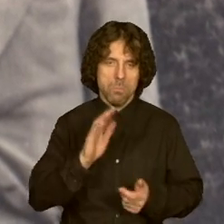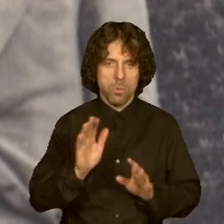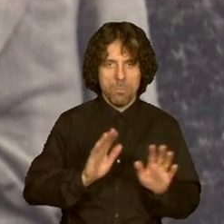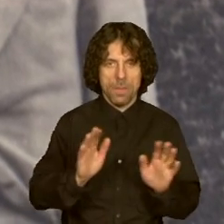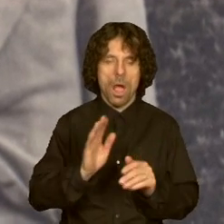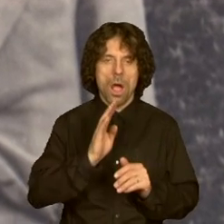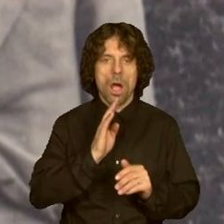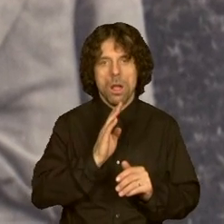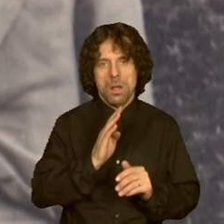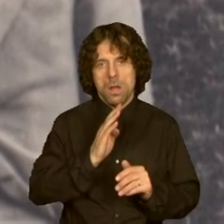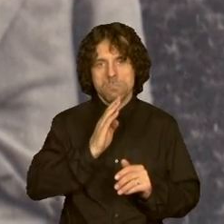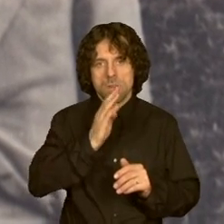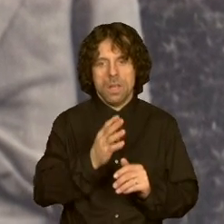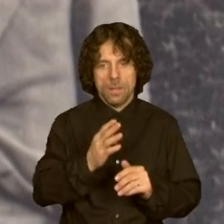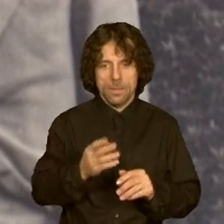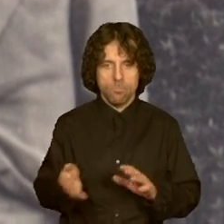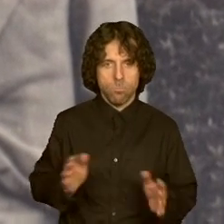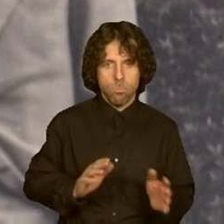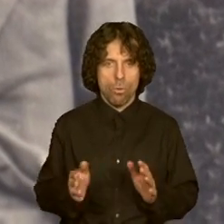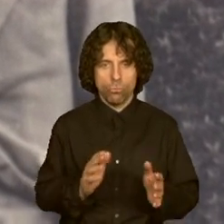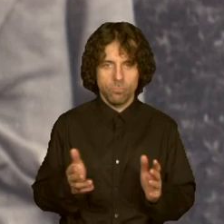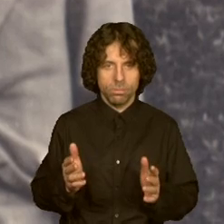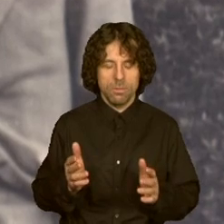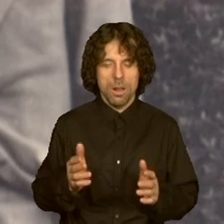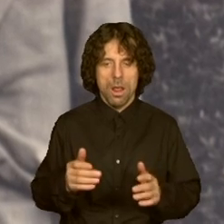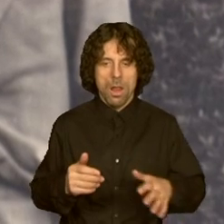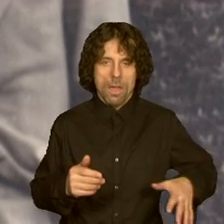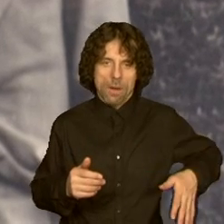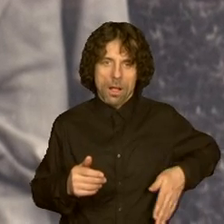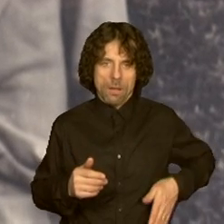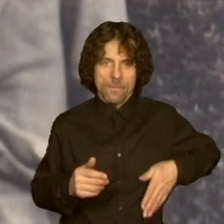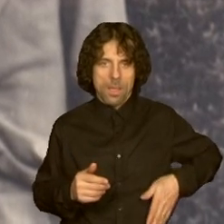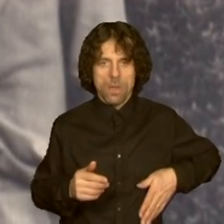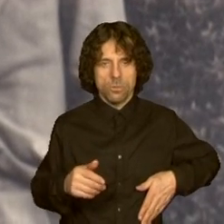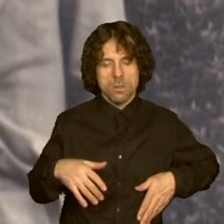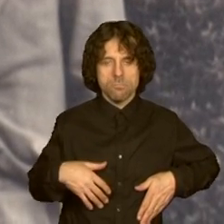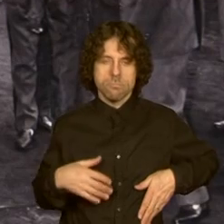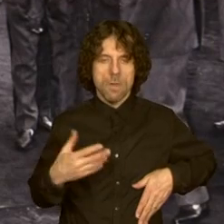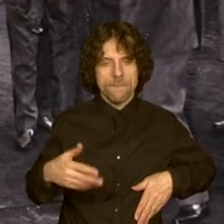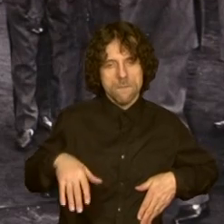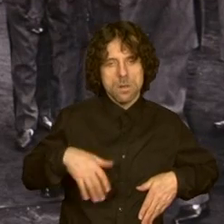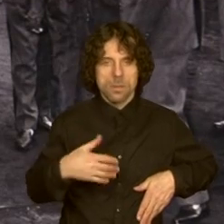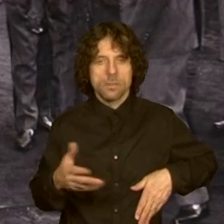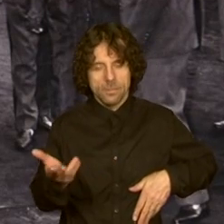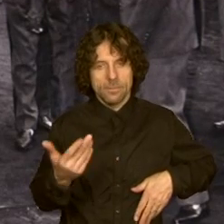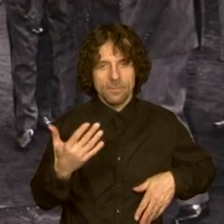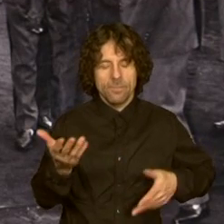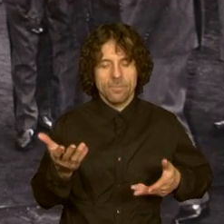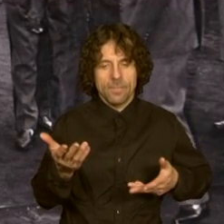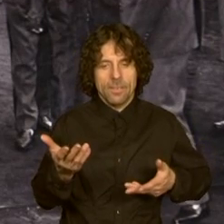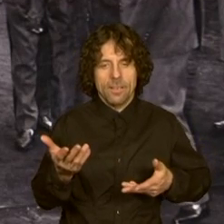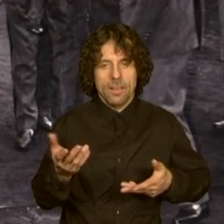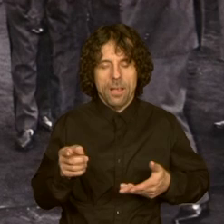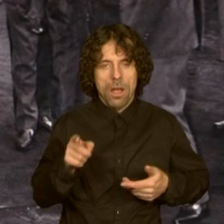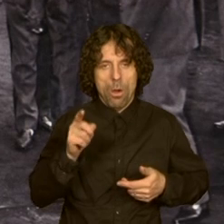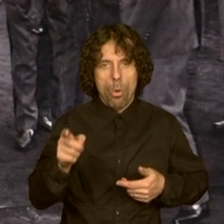taki troszeczkę amerykański sposób bycia, zawsze jedną rękę w kieszeni, aczkolwiek to wcale nie